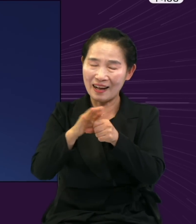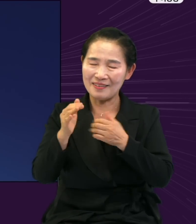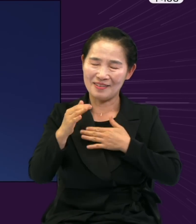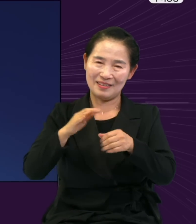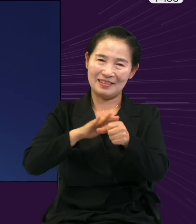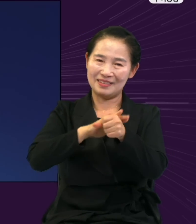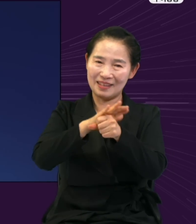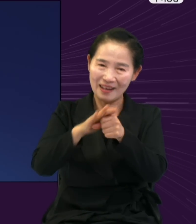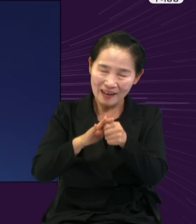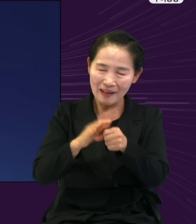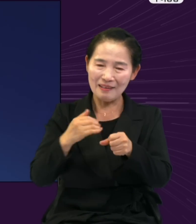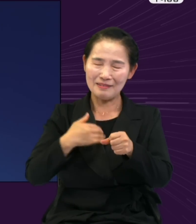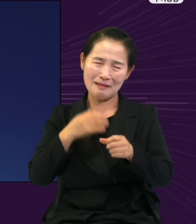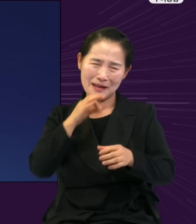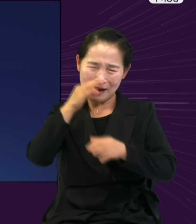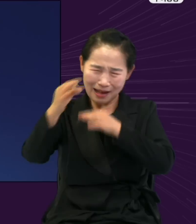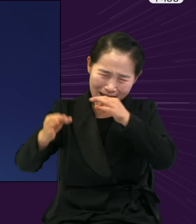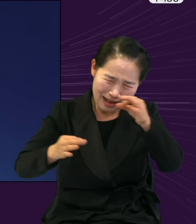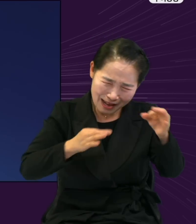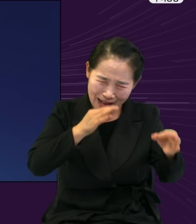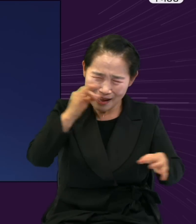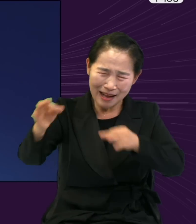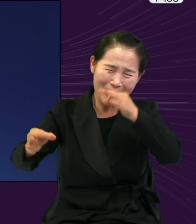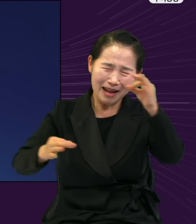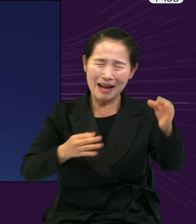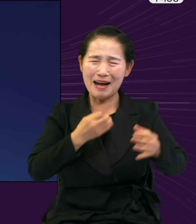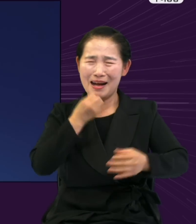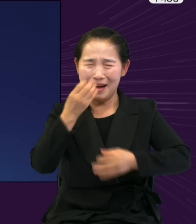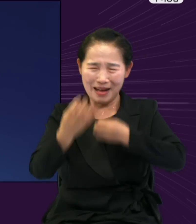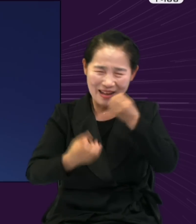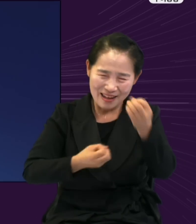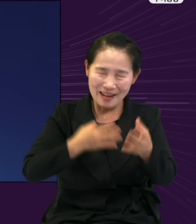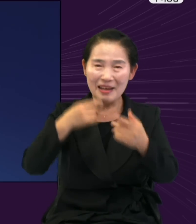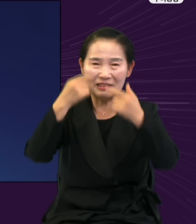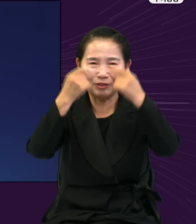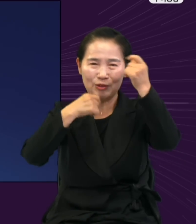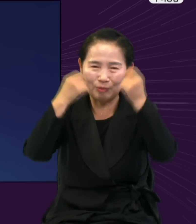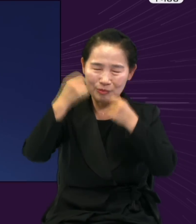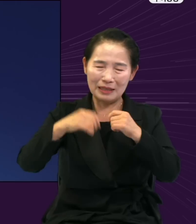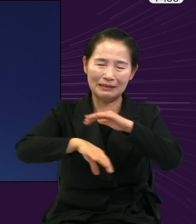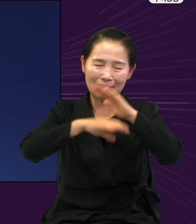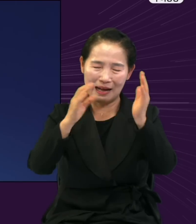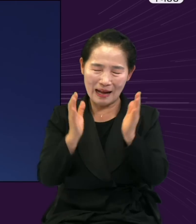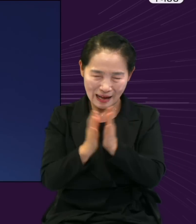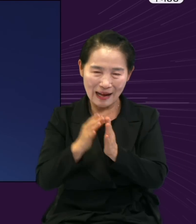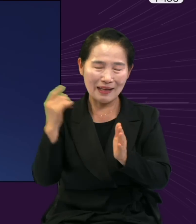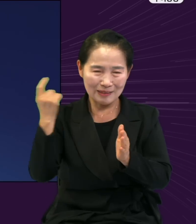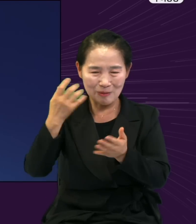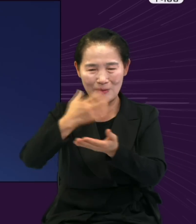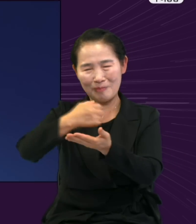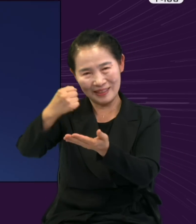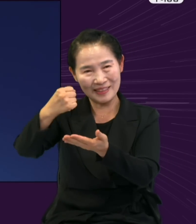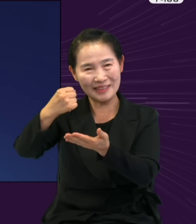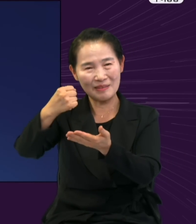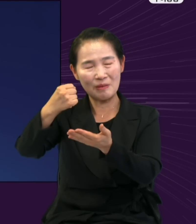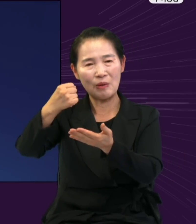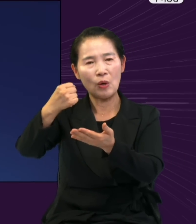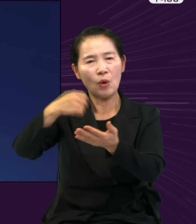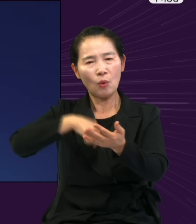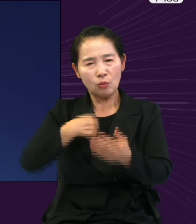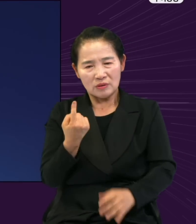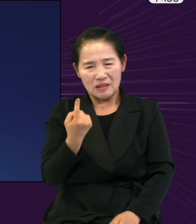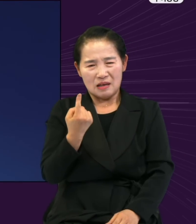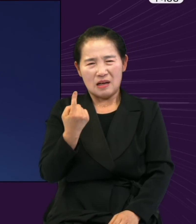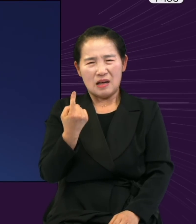부르짖음과 눈물을 들으셨고, 그 상황 속에 나는 마치 혼자 있는 것처럼 느껴졌으나